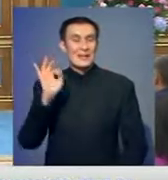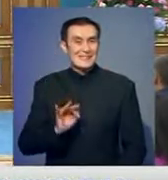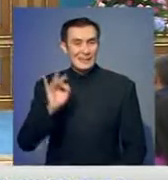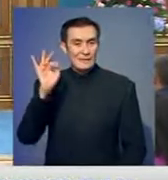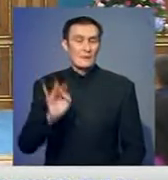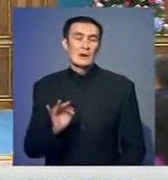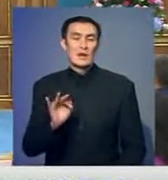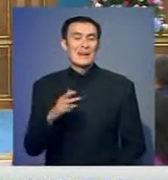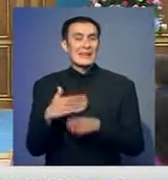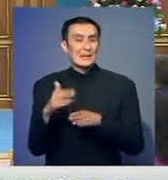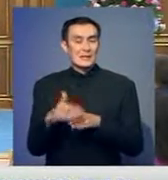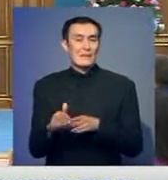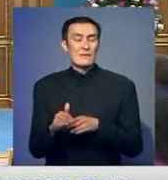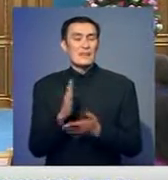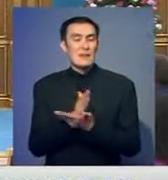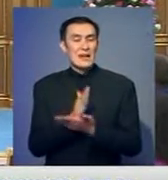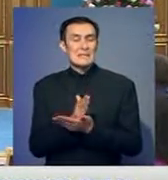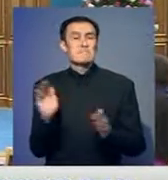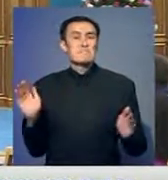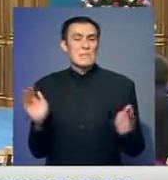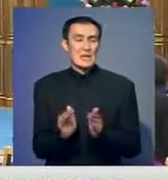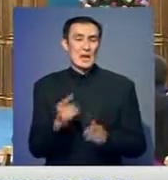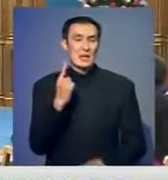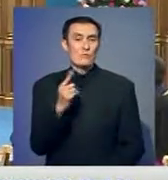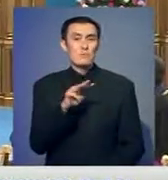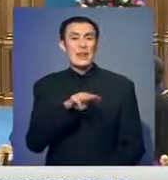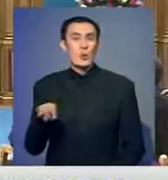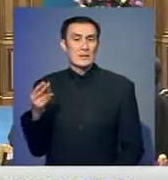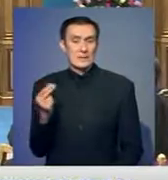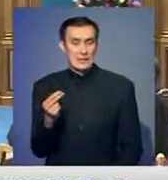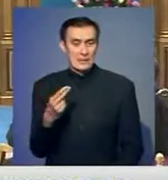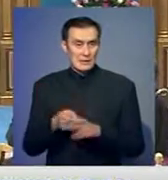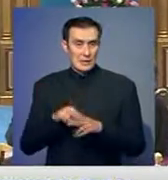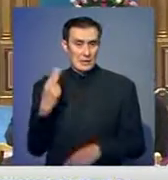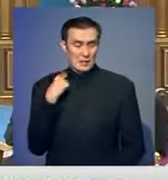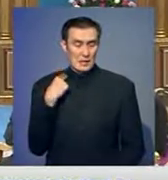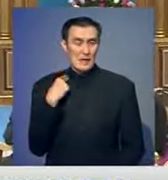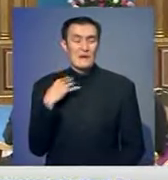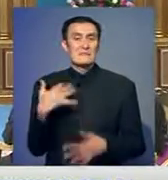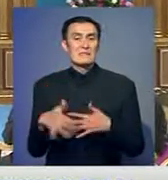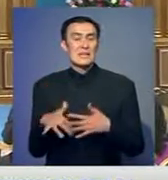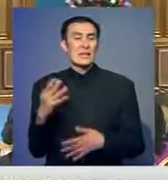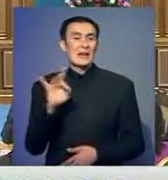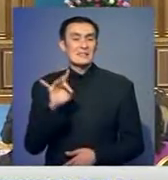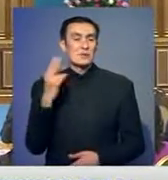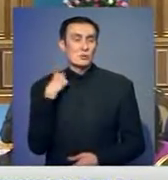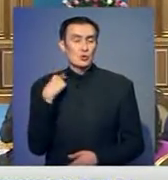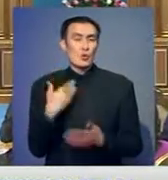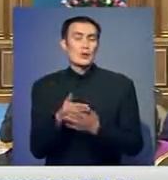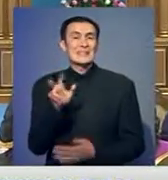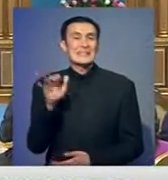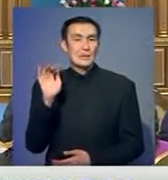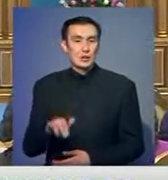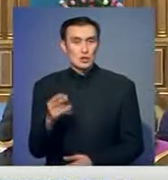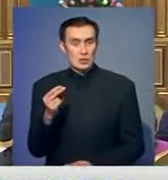86% кредитов составляет менее 1 миллиона тенге. Средний размер задолженности около 300